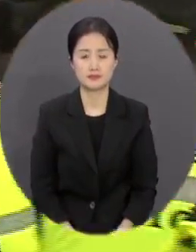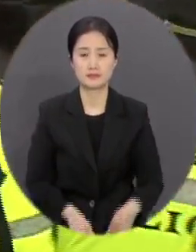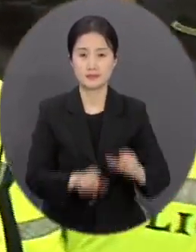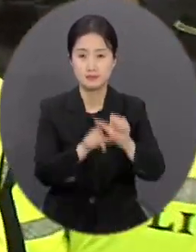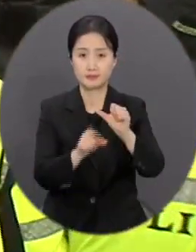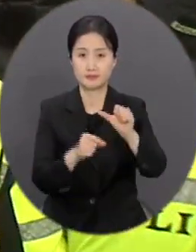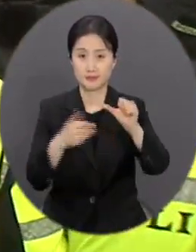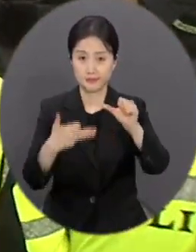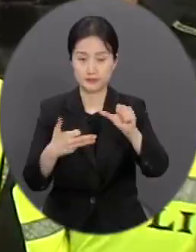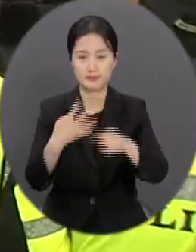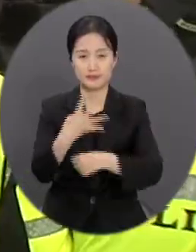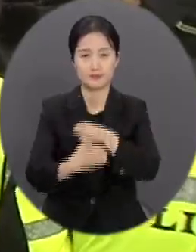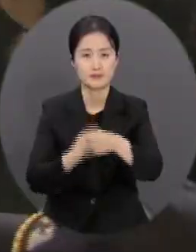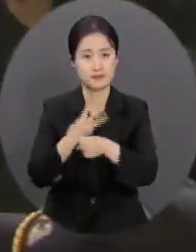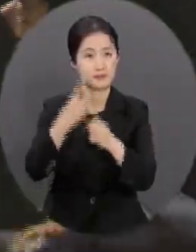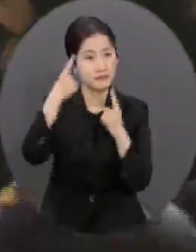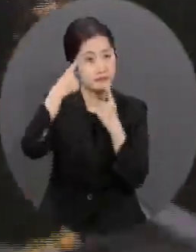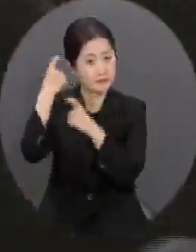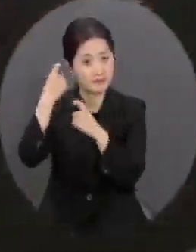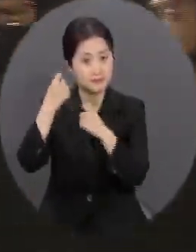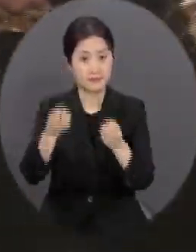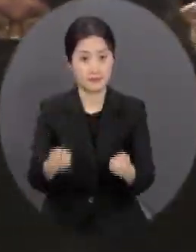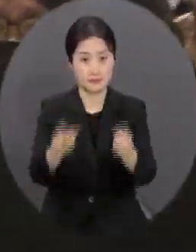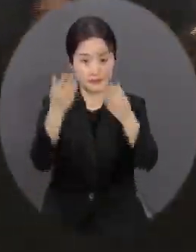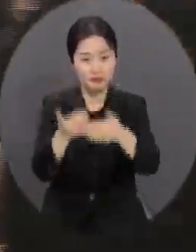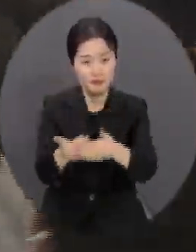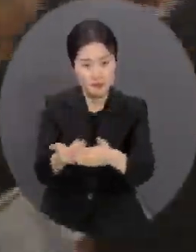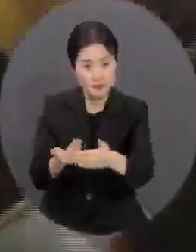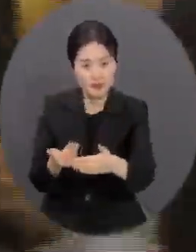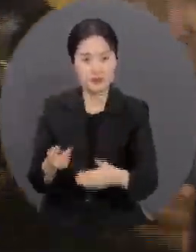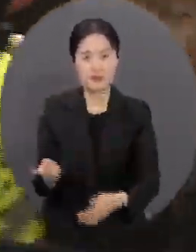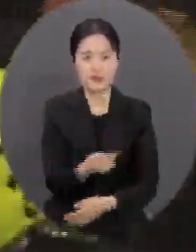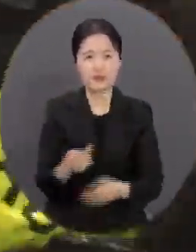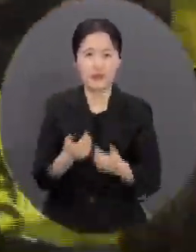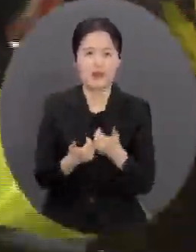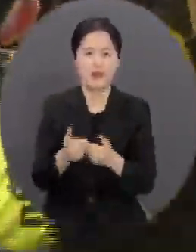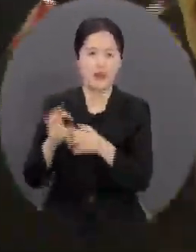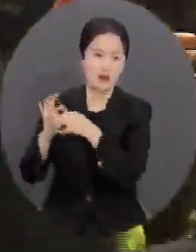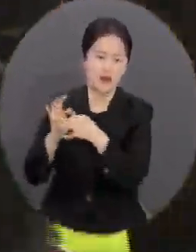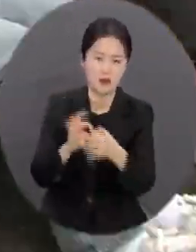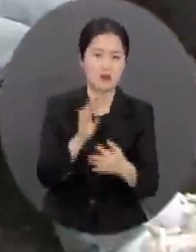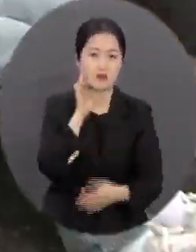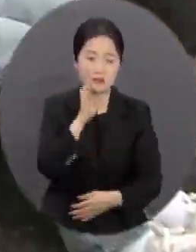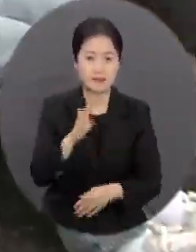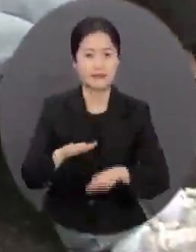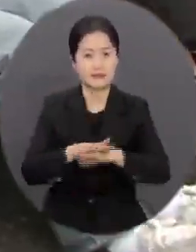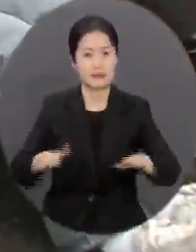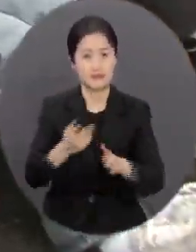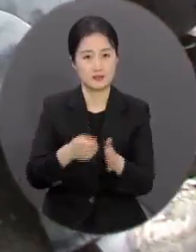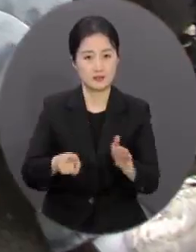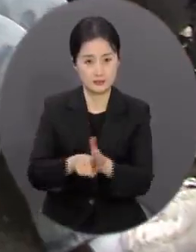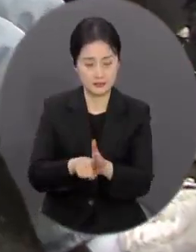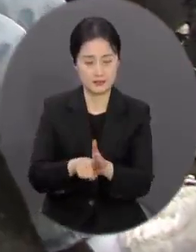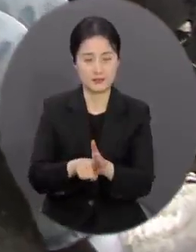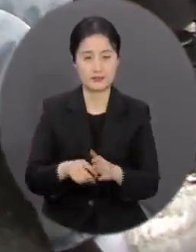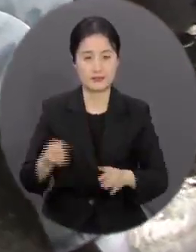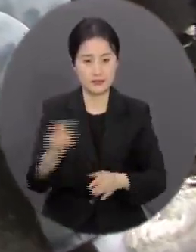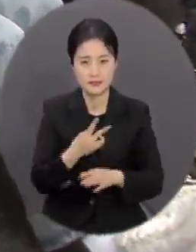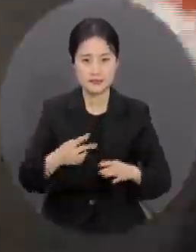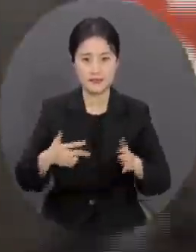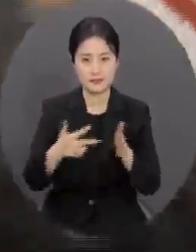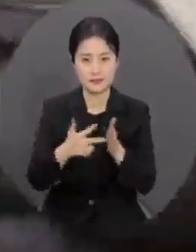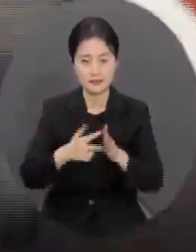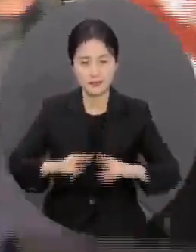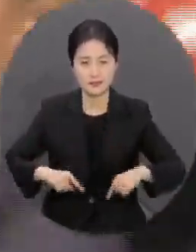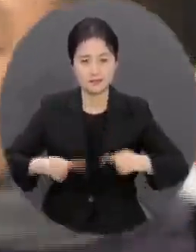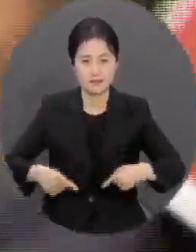5.18 43주년 기념일을 앞두고 5.18 공법단체와 시민단체의 갈등을 풀어보려고 중재에 나섰다 실패했던